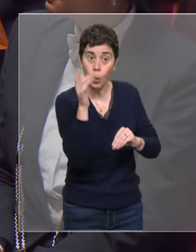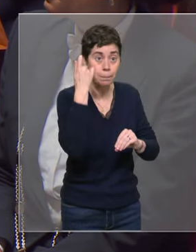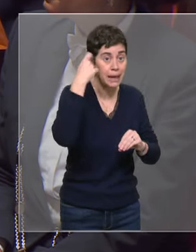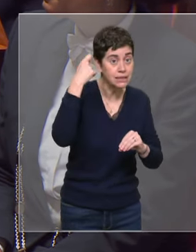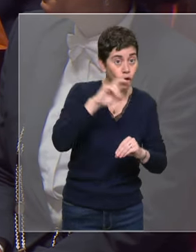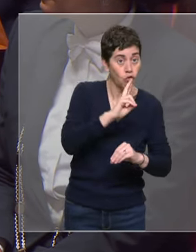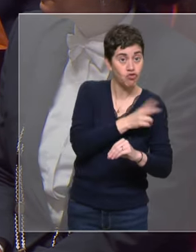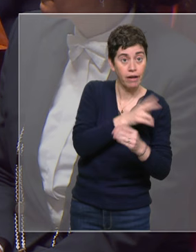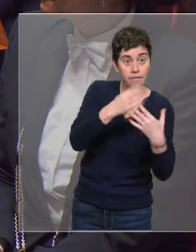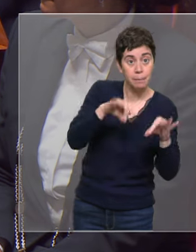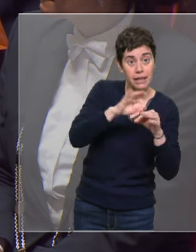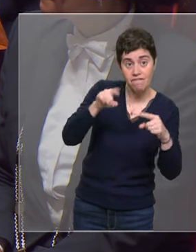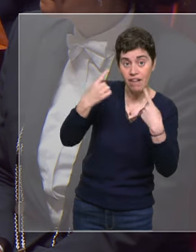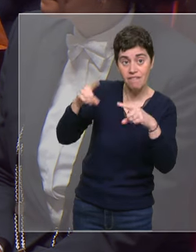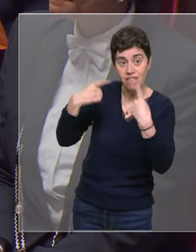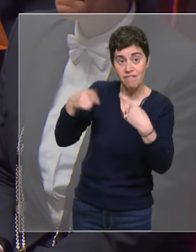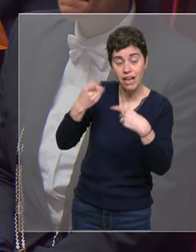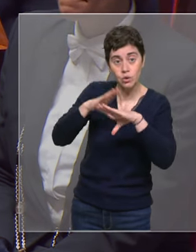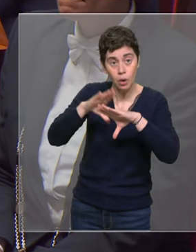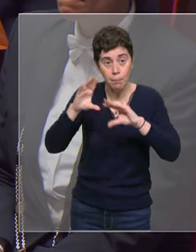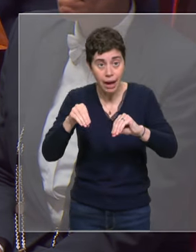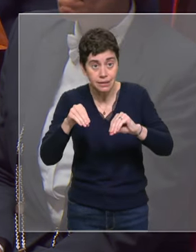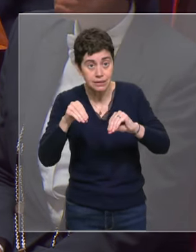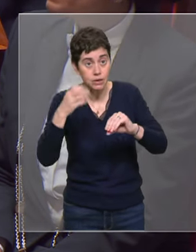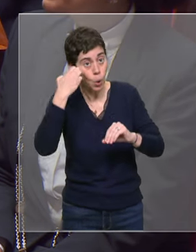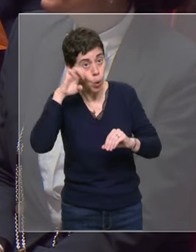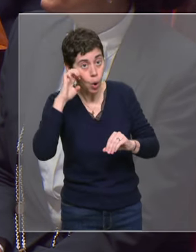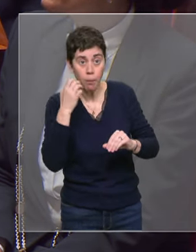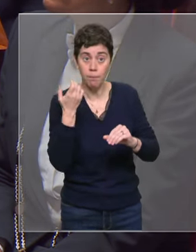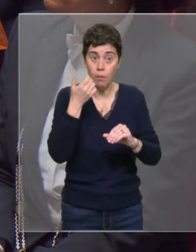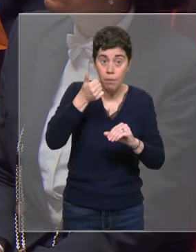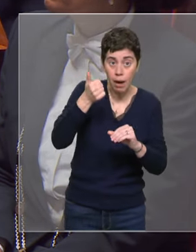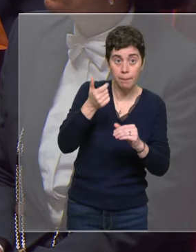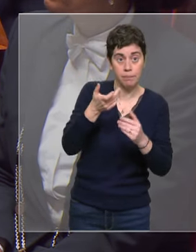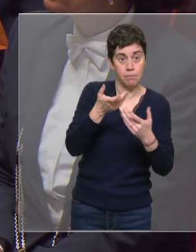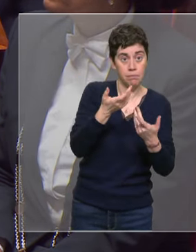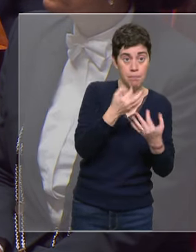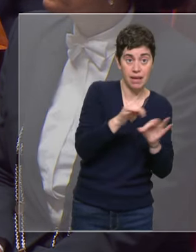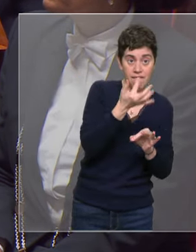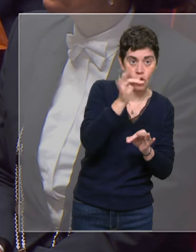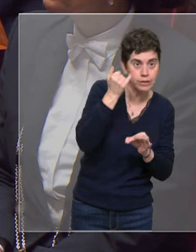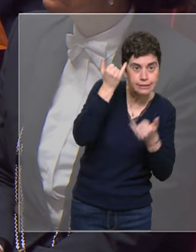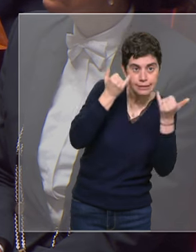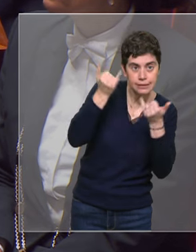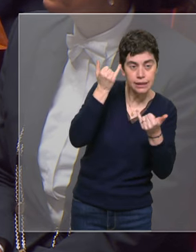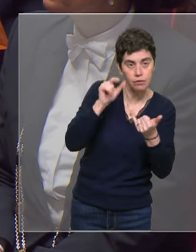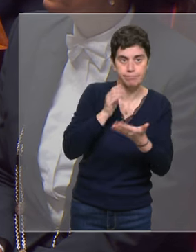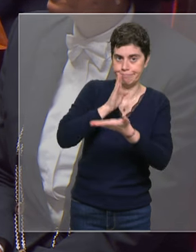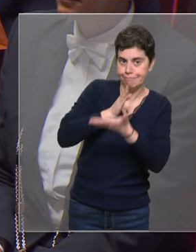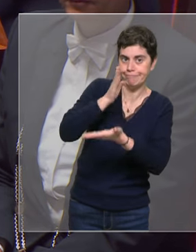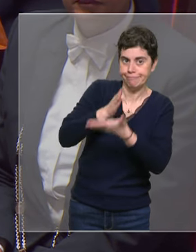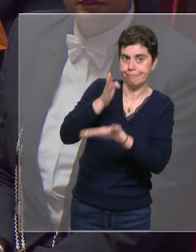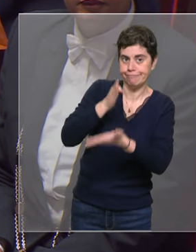aussi. L'Union européenne elle-même, à l'initiative de la France et d'autres pays, est intervenue. Malheureusement, la Russie a